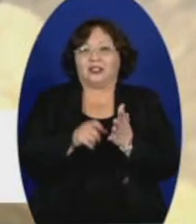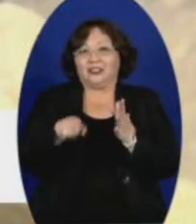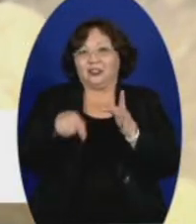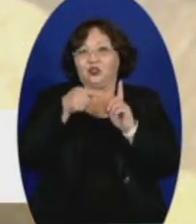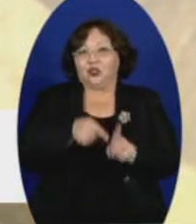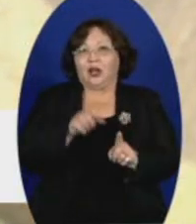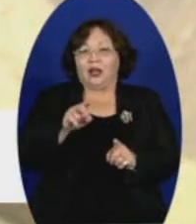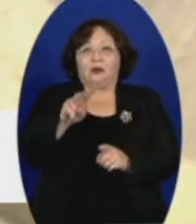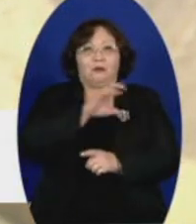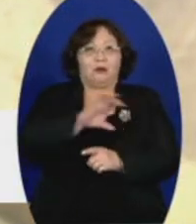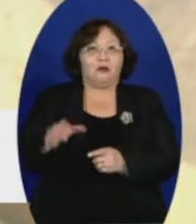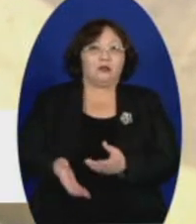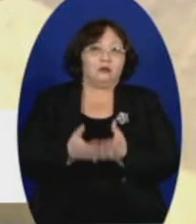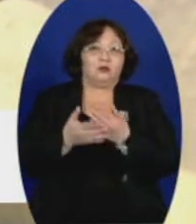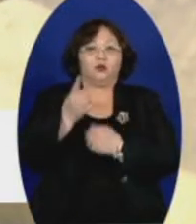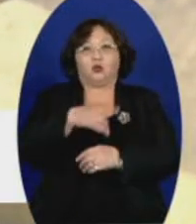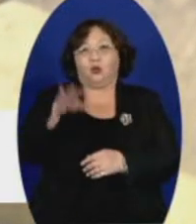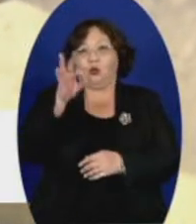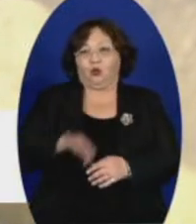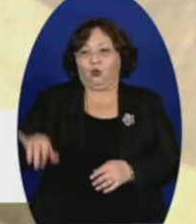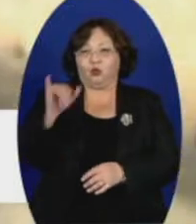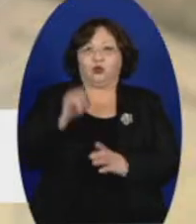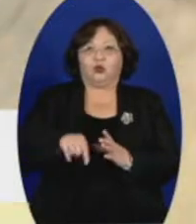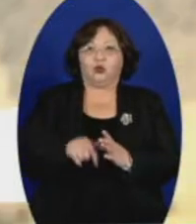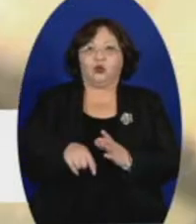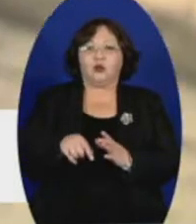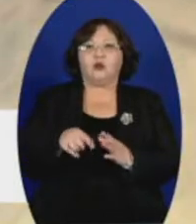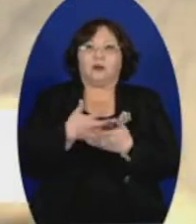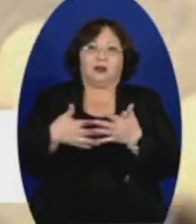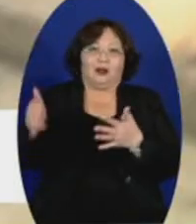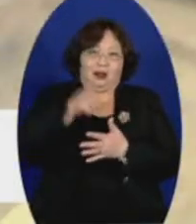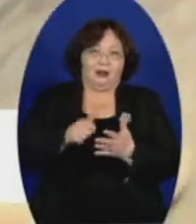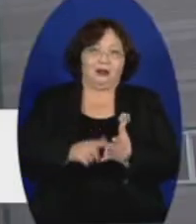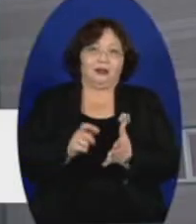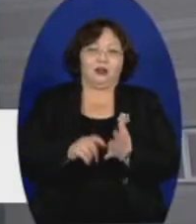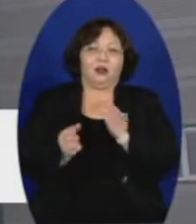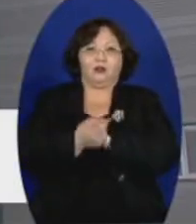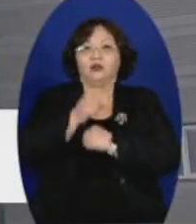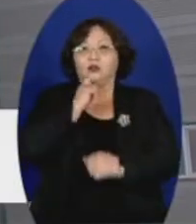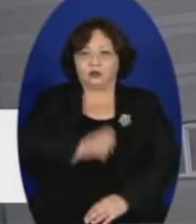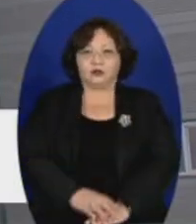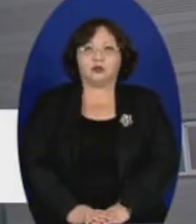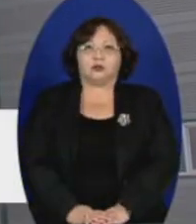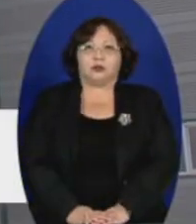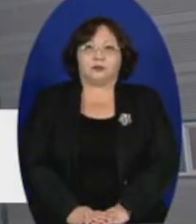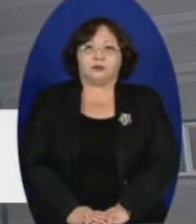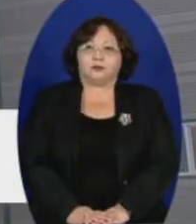нэгжүүдийг дэмжиж 100% дотоодосоо бордоо ангах шаардлагатай байгааг онцолж байгаа маа.